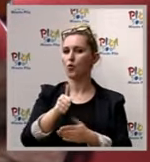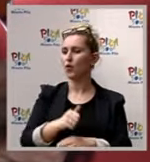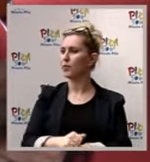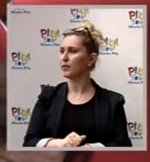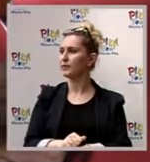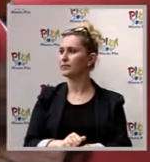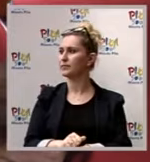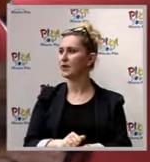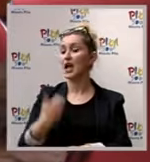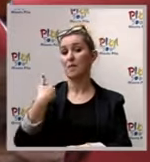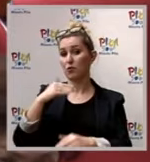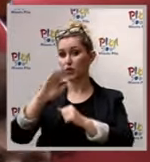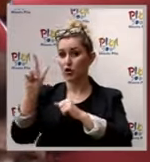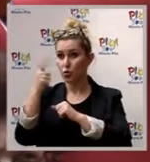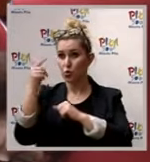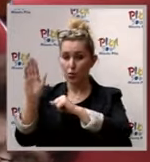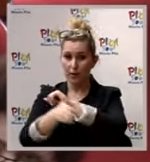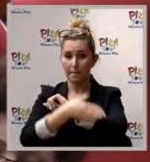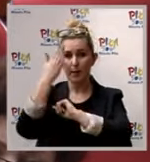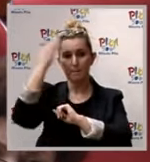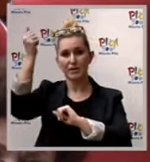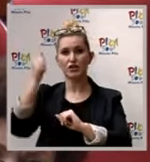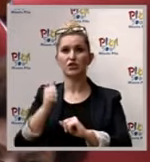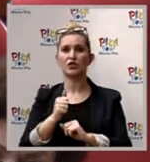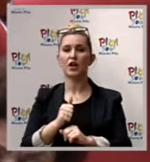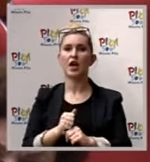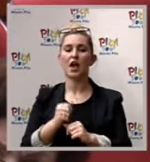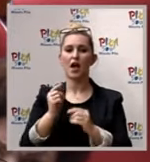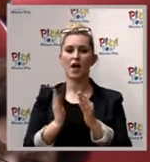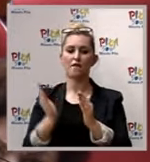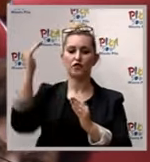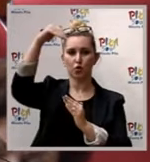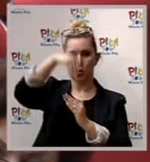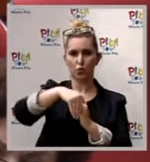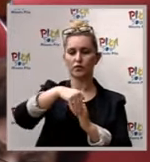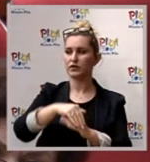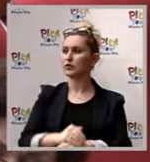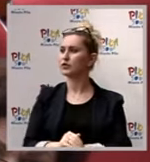i wicemistrza w skoku wzwyż, ale to są wszystko